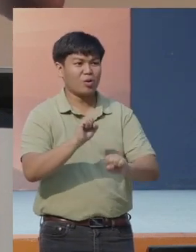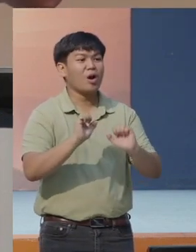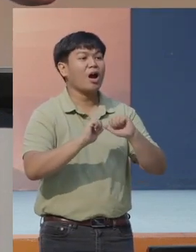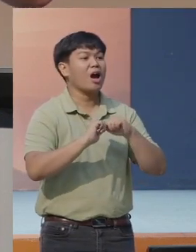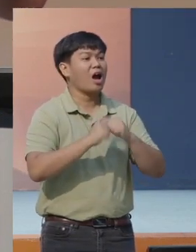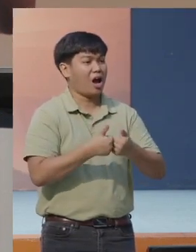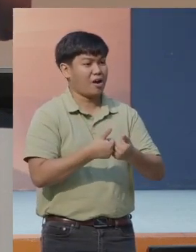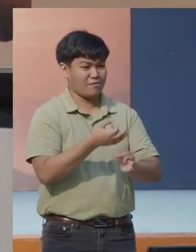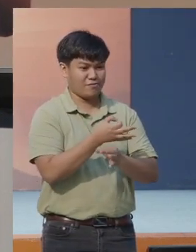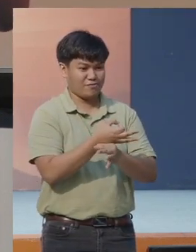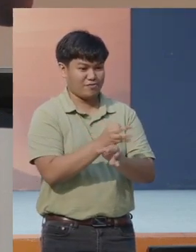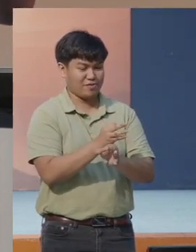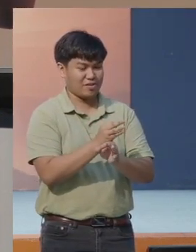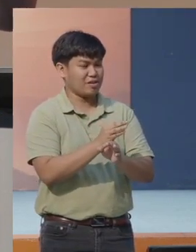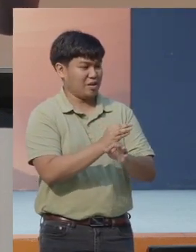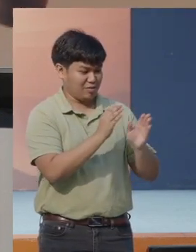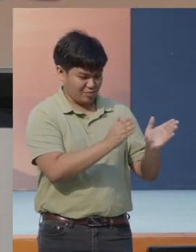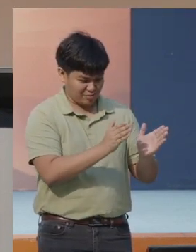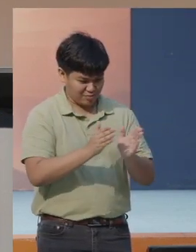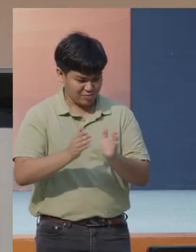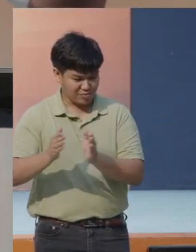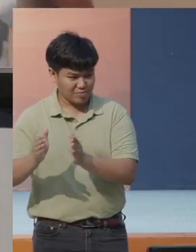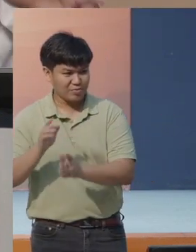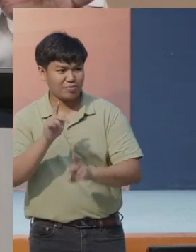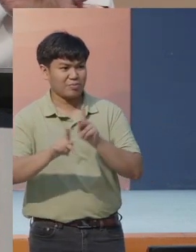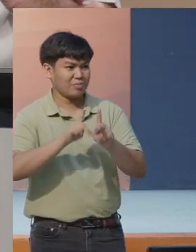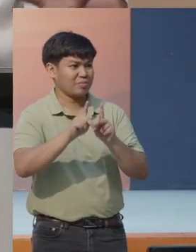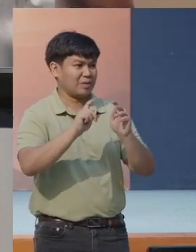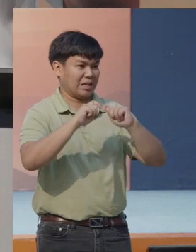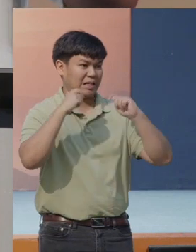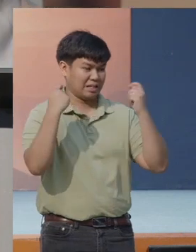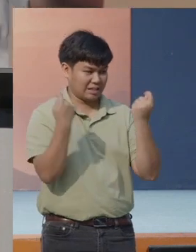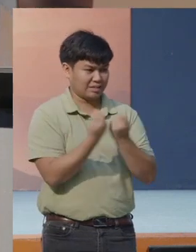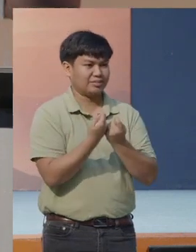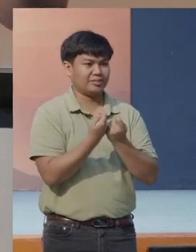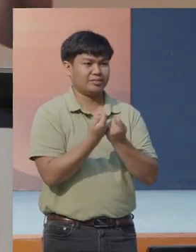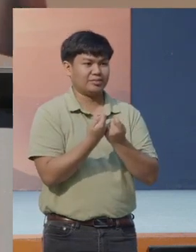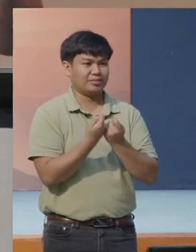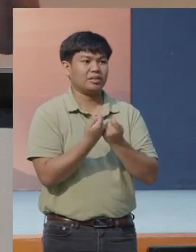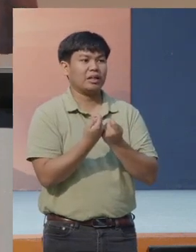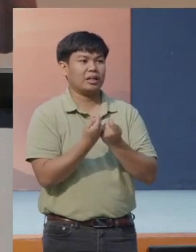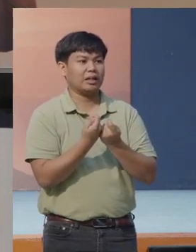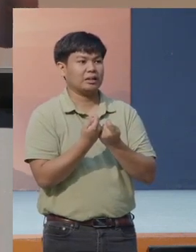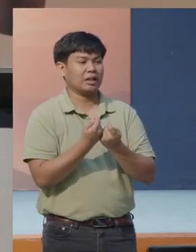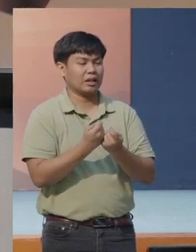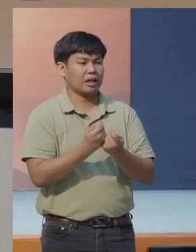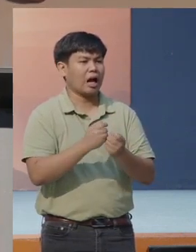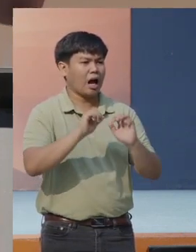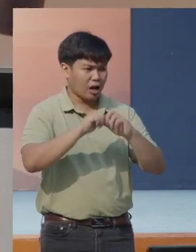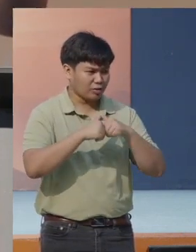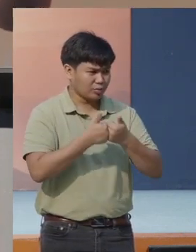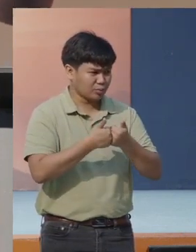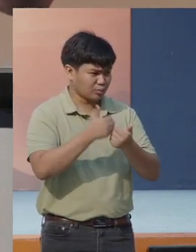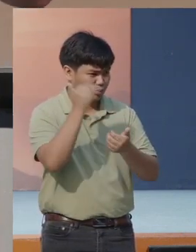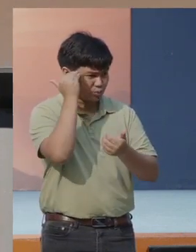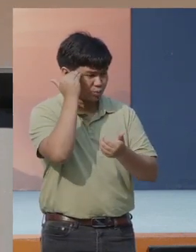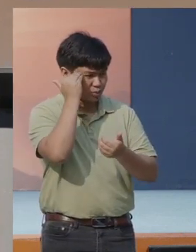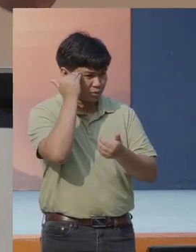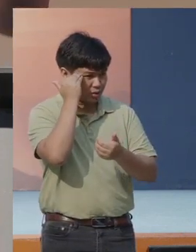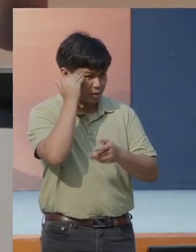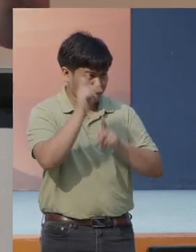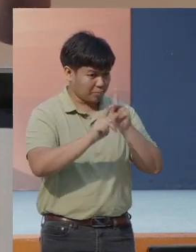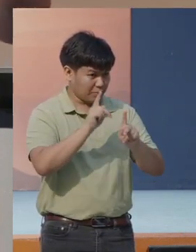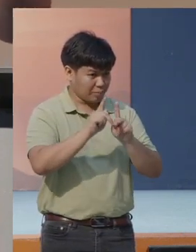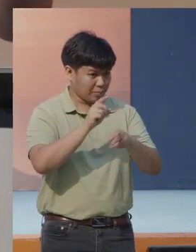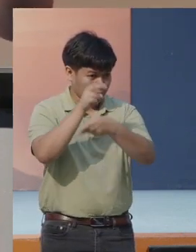para mapangalagaan ang kapakanan ng mga tribo, para masiguro na may takot ang